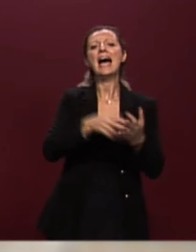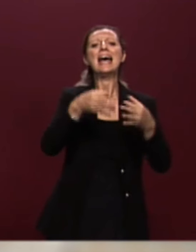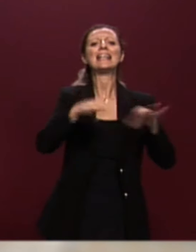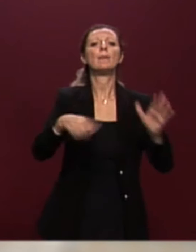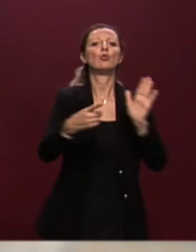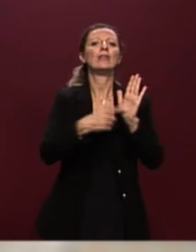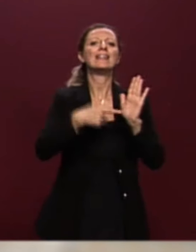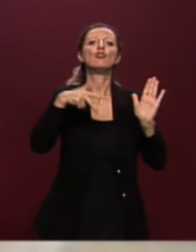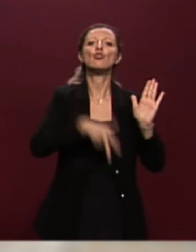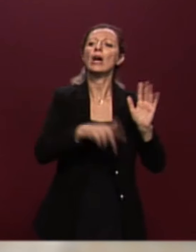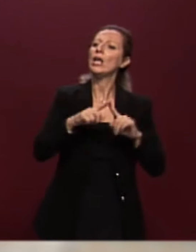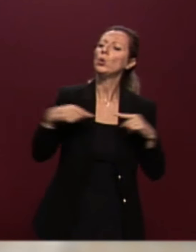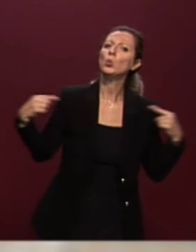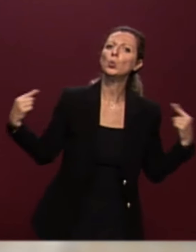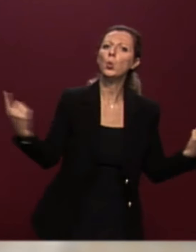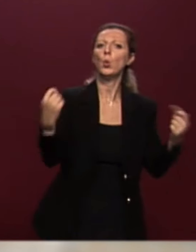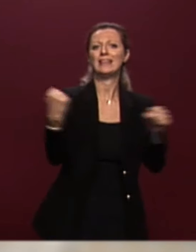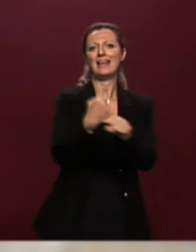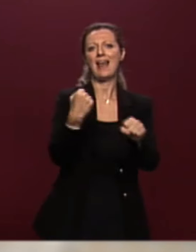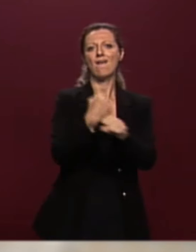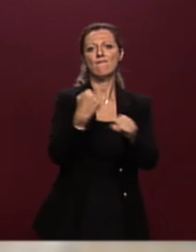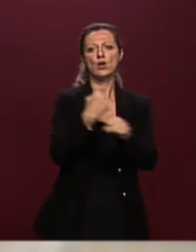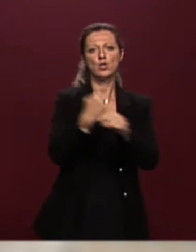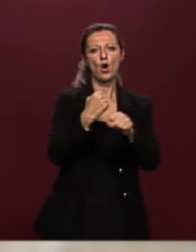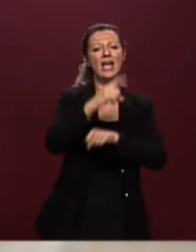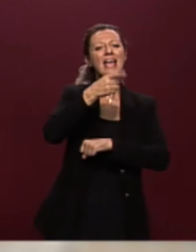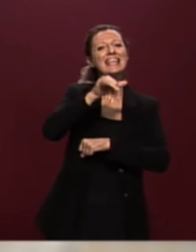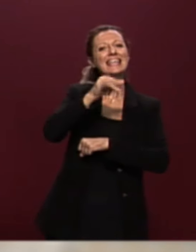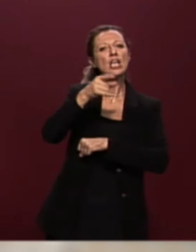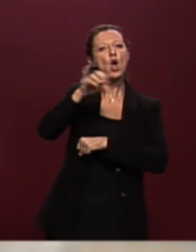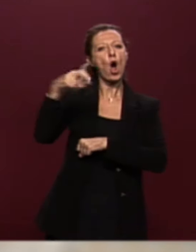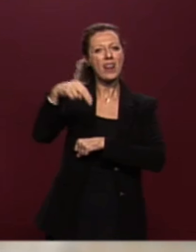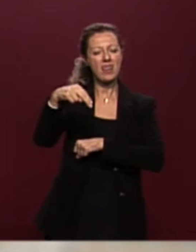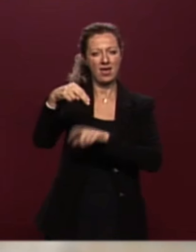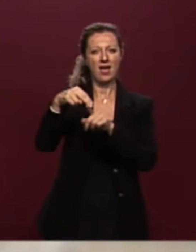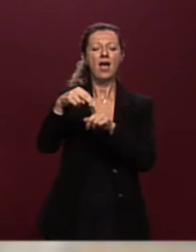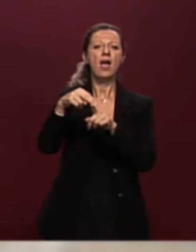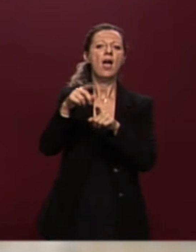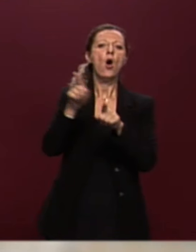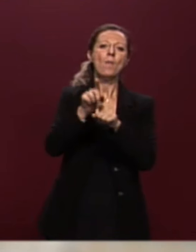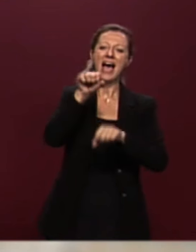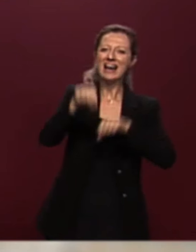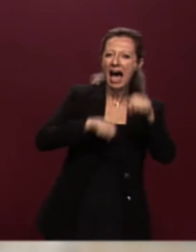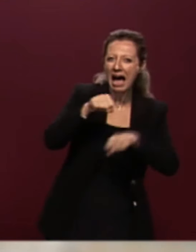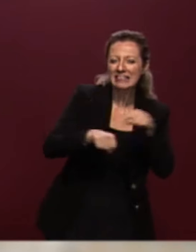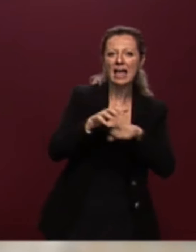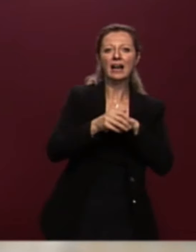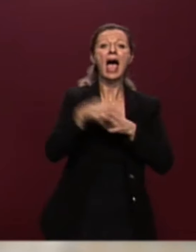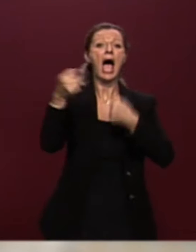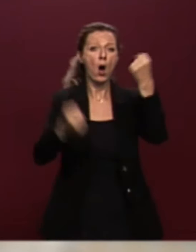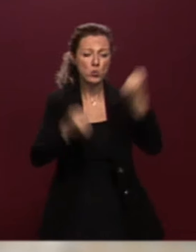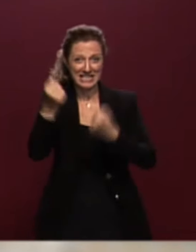sociali di tutti i lavoratori della gig economy come rider e